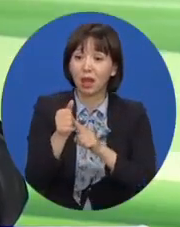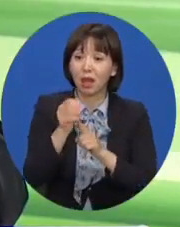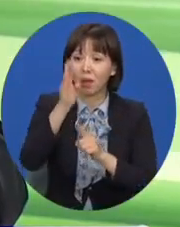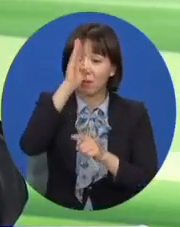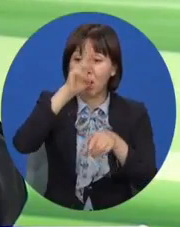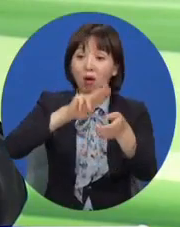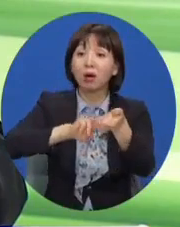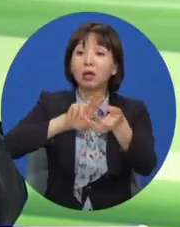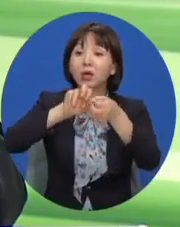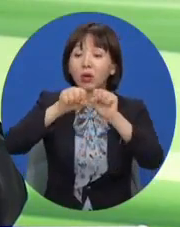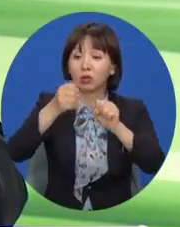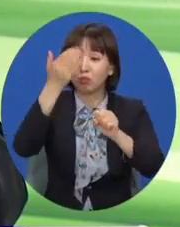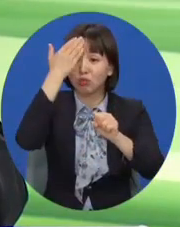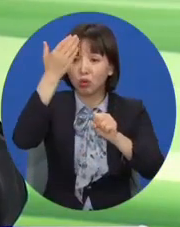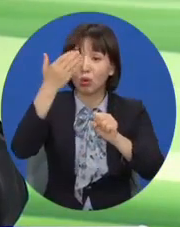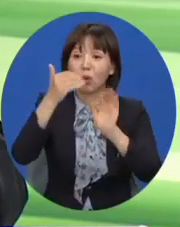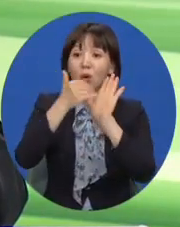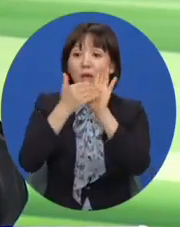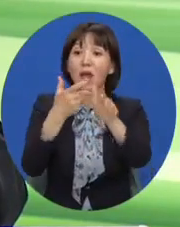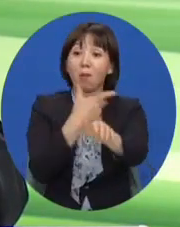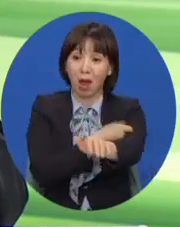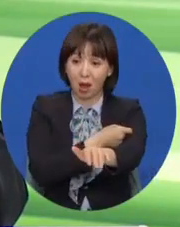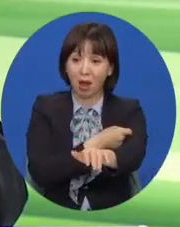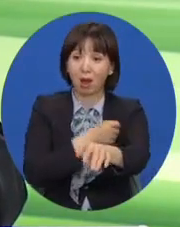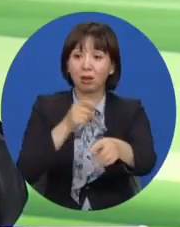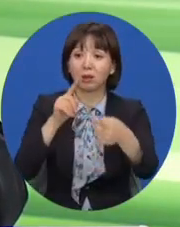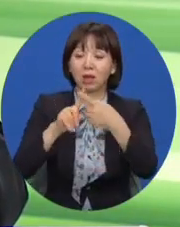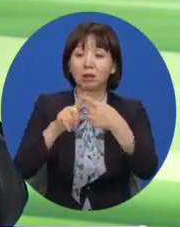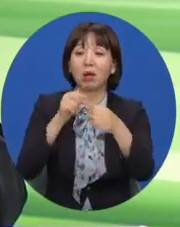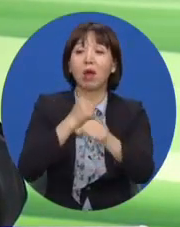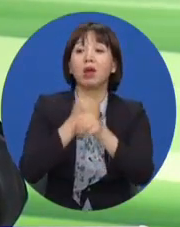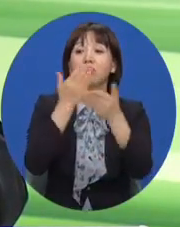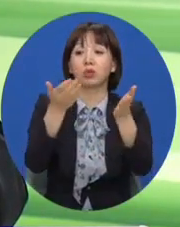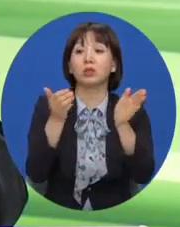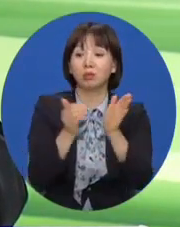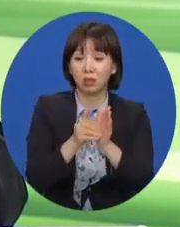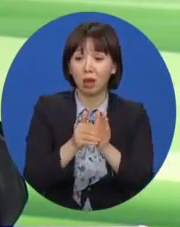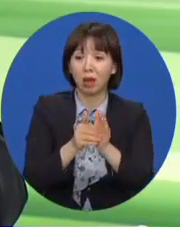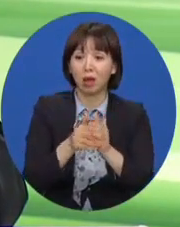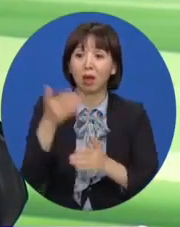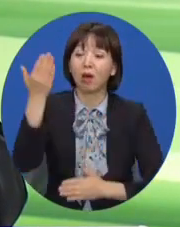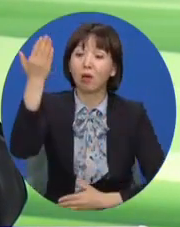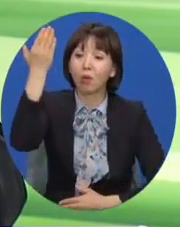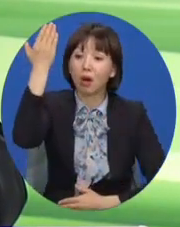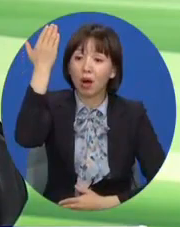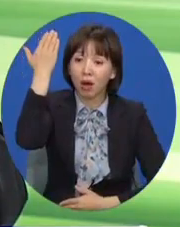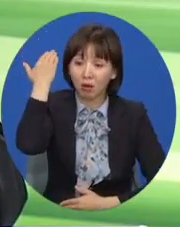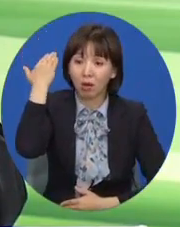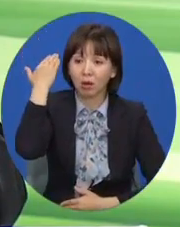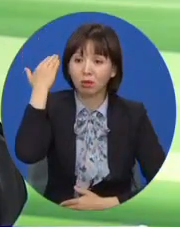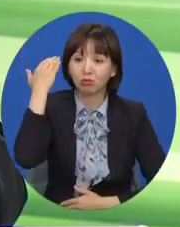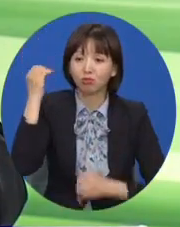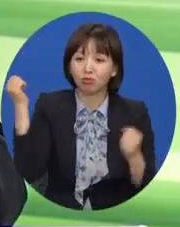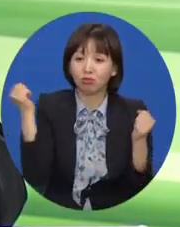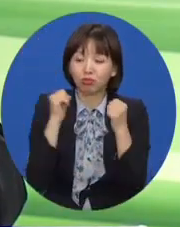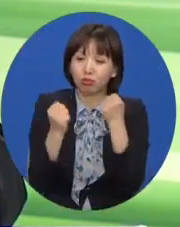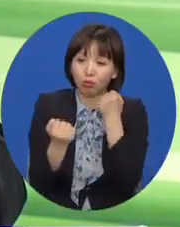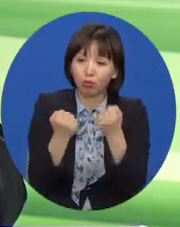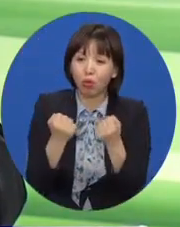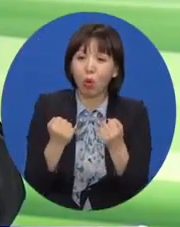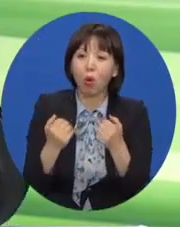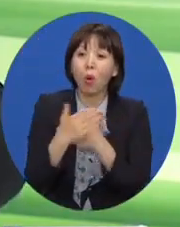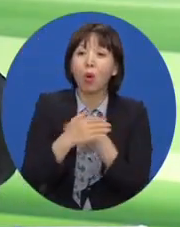병의원에서 무료로 예방접종을 맞으시도록 해드렸습니다. 과거에는 그 추운데 보건소 마당에